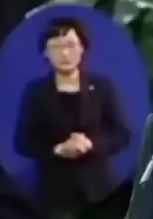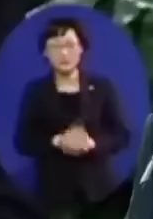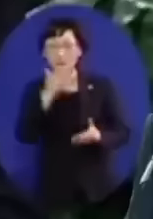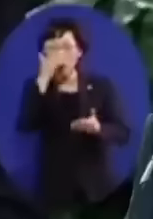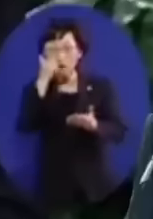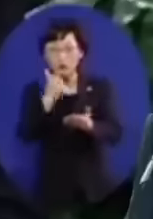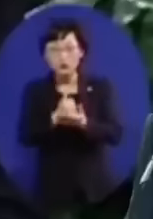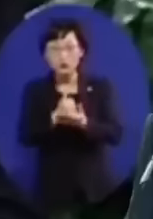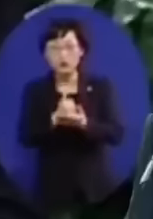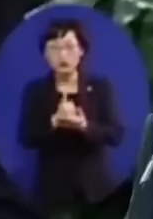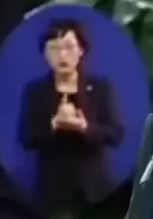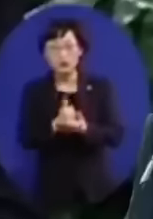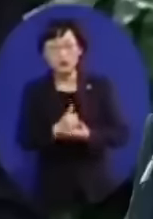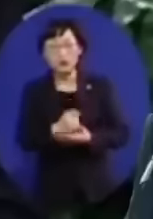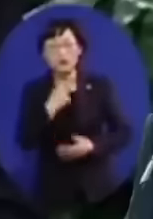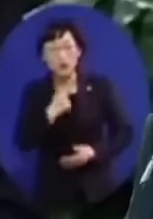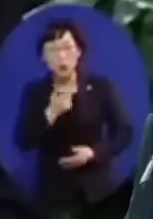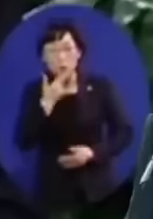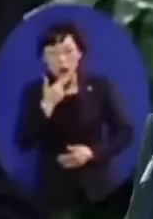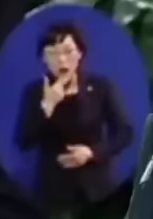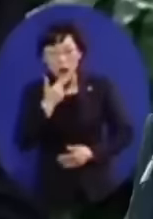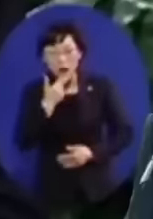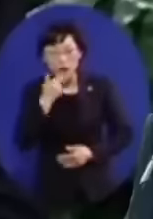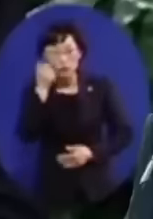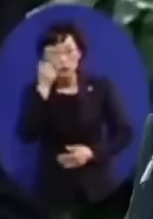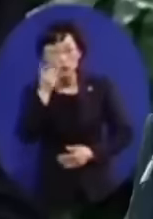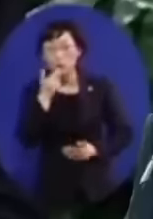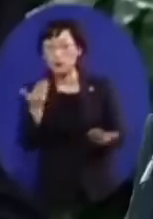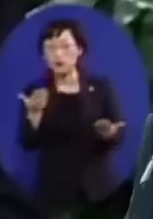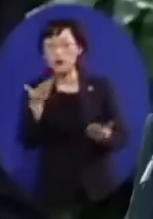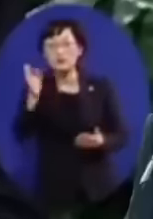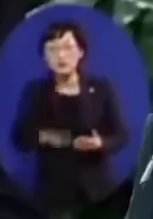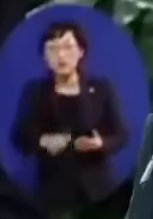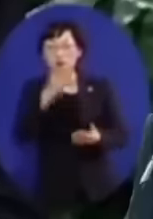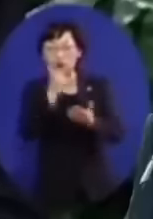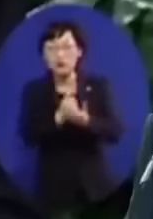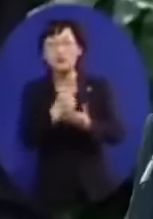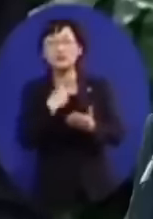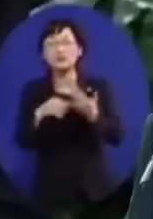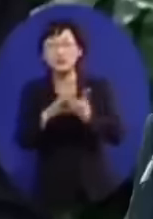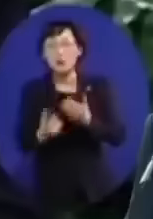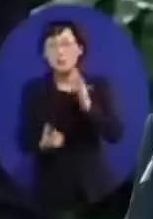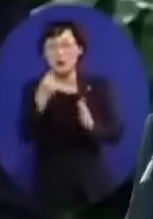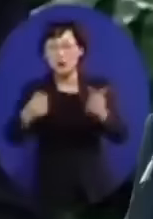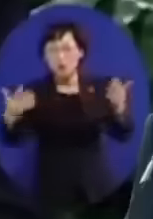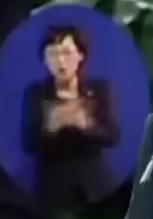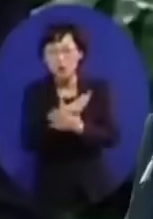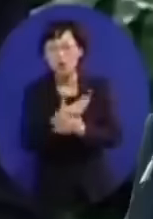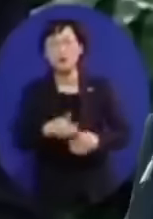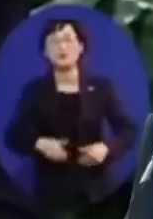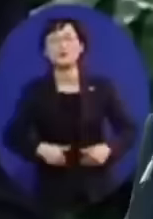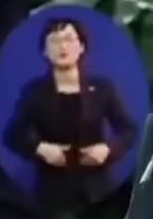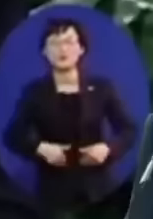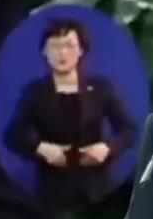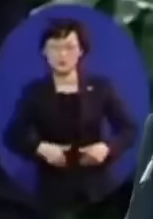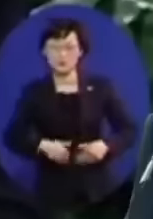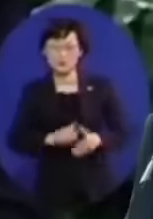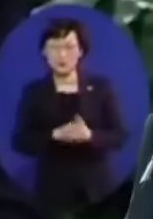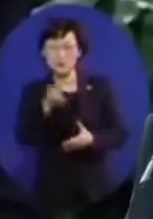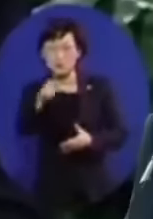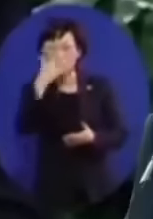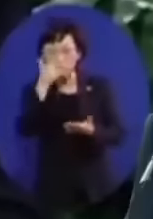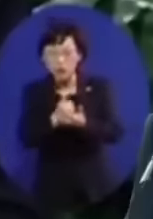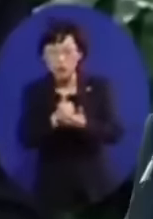죄를 안 짓는 사람은 없지만 죄는 지었으면 빨리 회개해야 돼요. 그